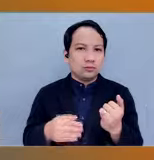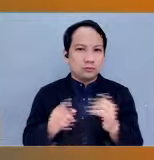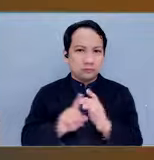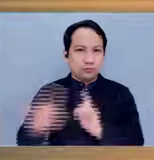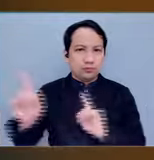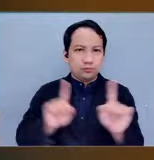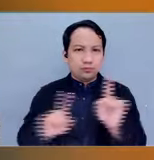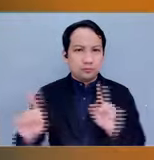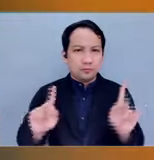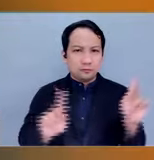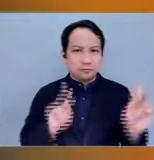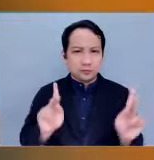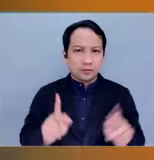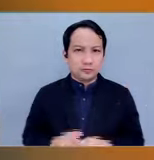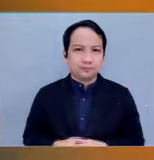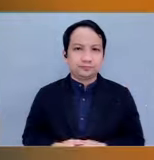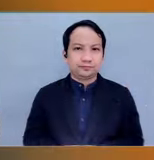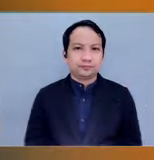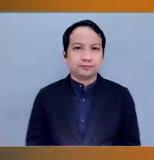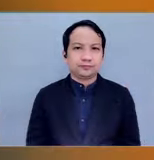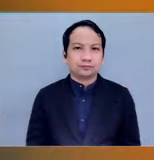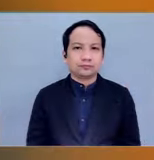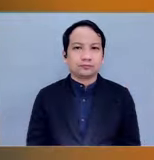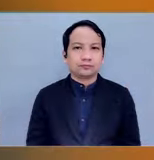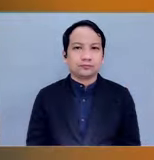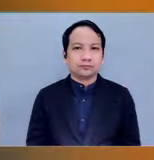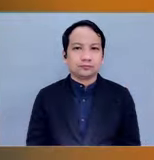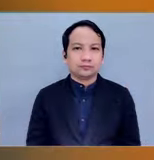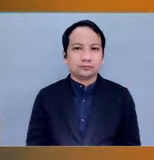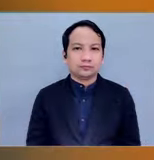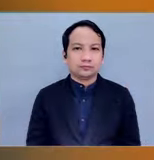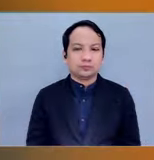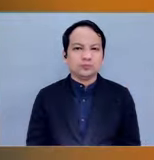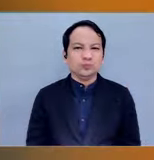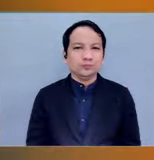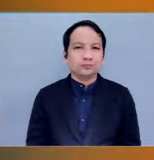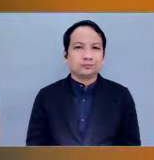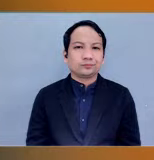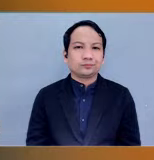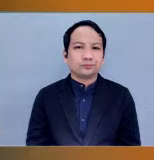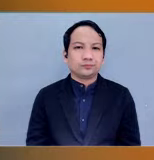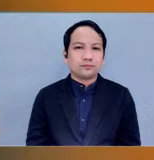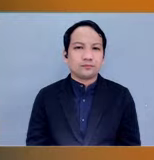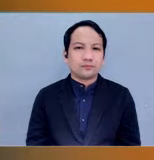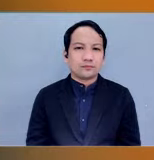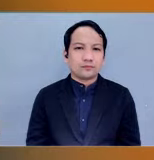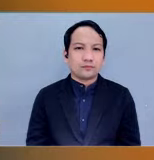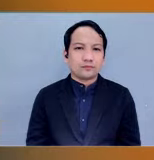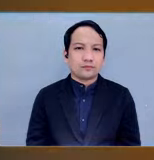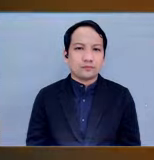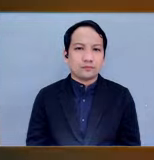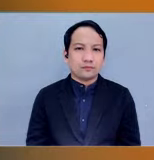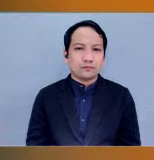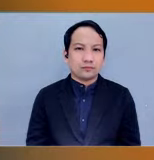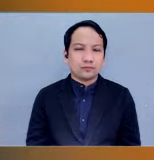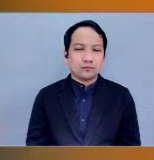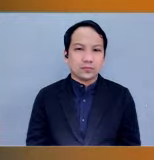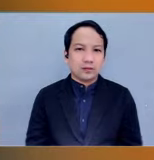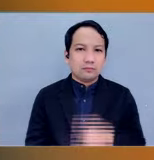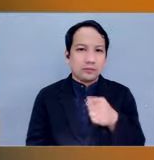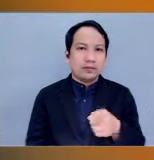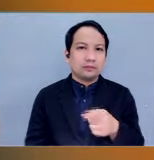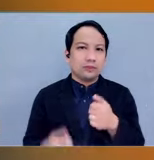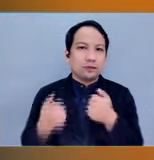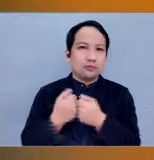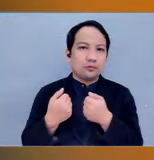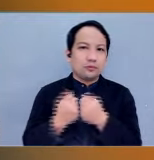tao. Na Nagsuntukan kasi ang isang